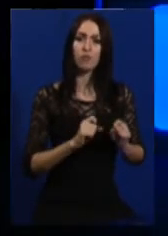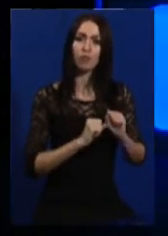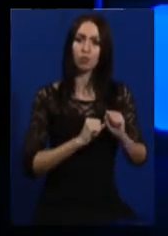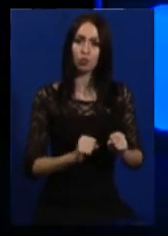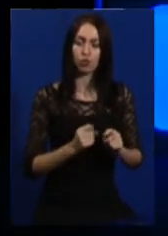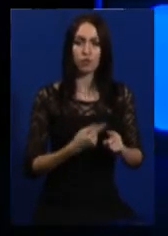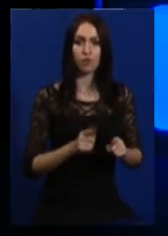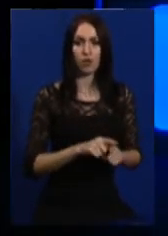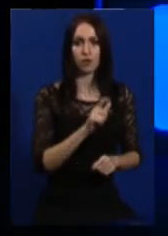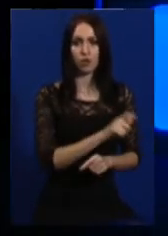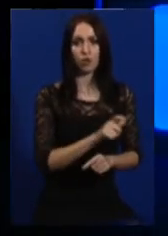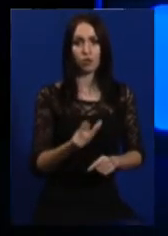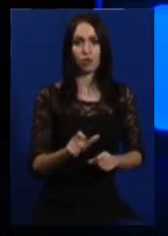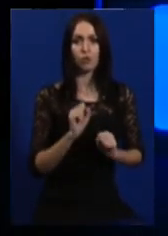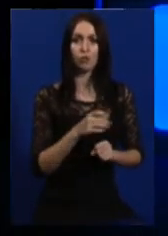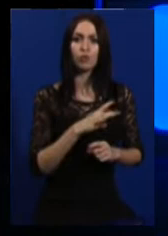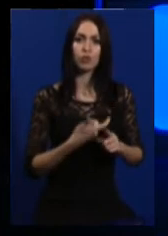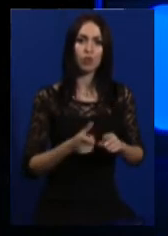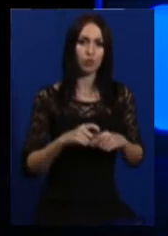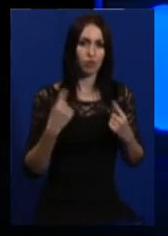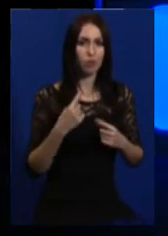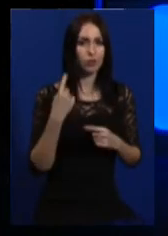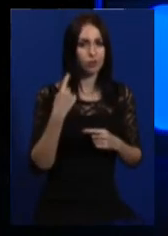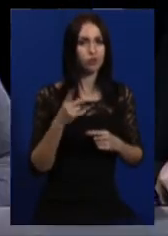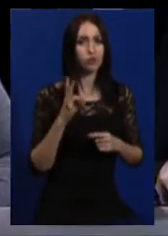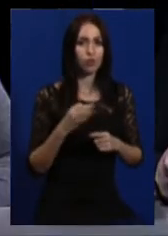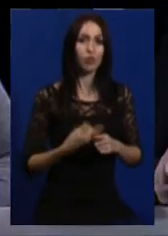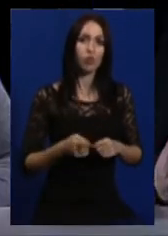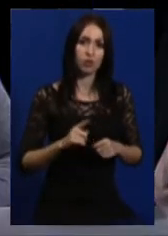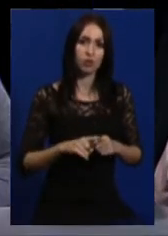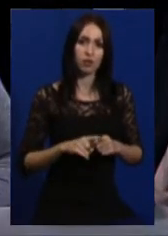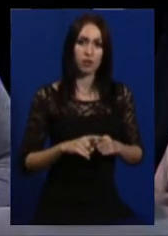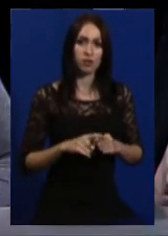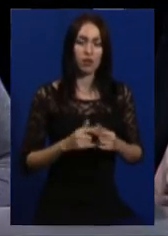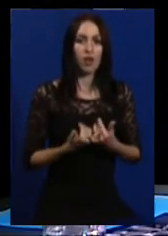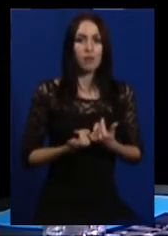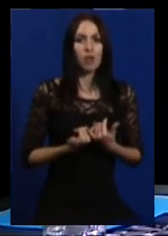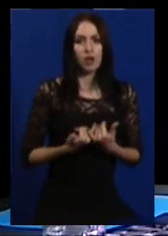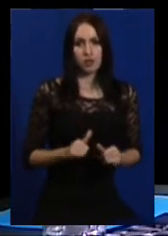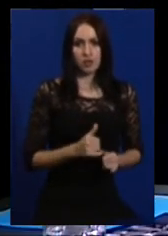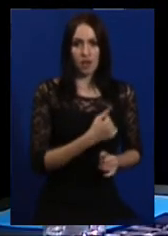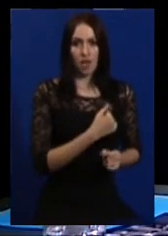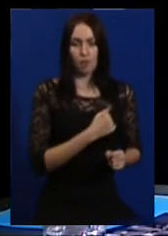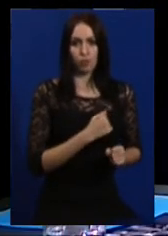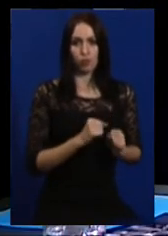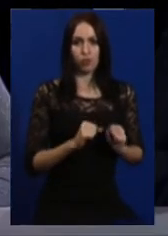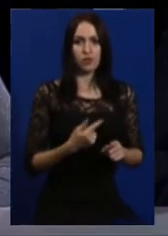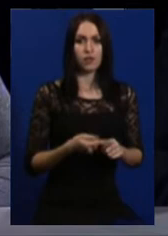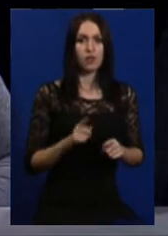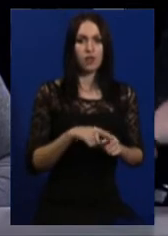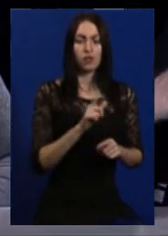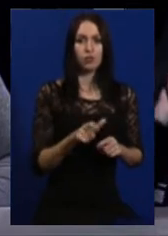людей это может быть очень обычно звучит это поразительное мужества для меня эти люди это сверх герои